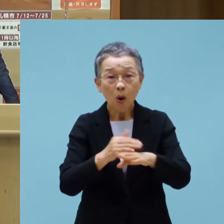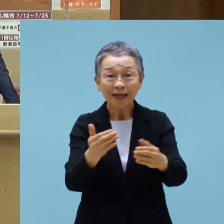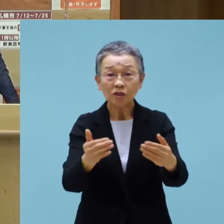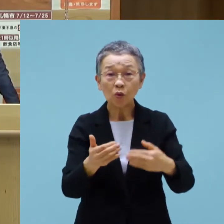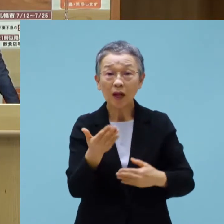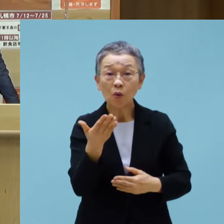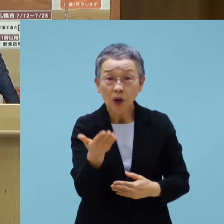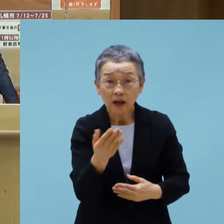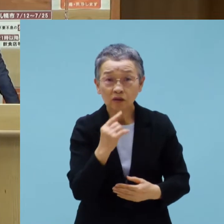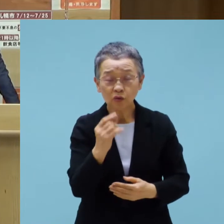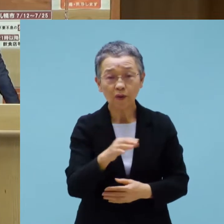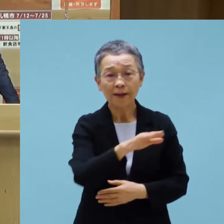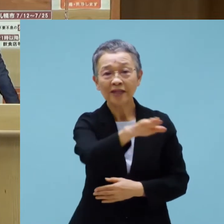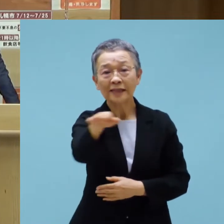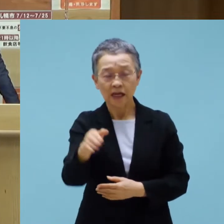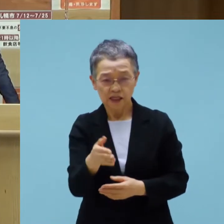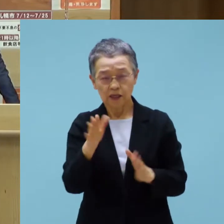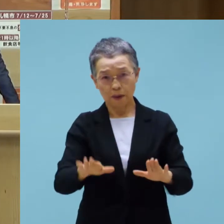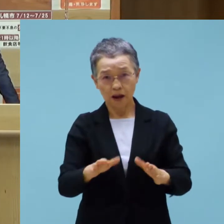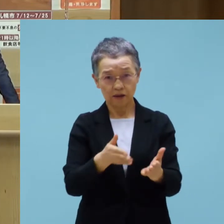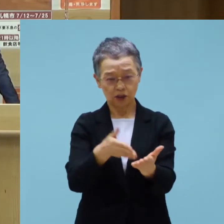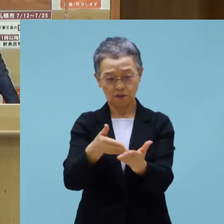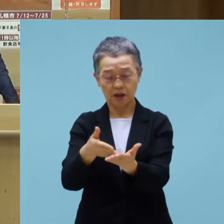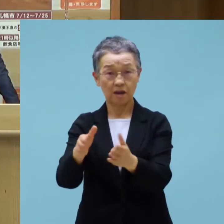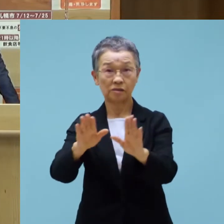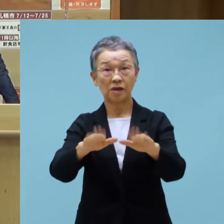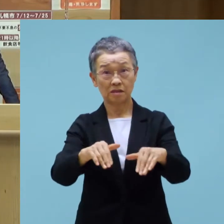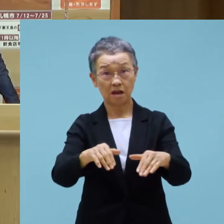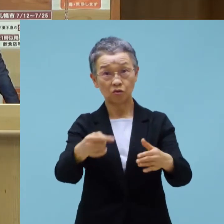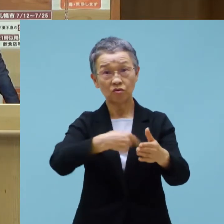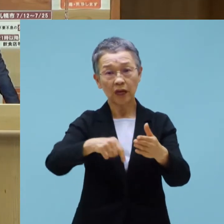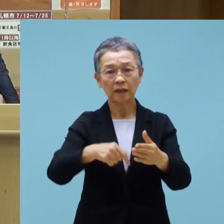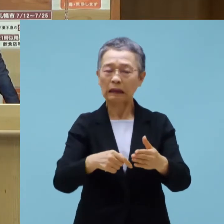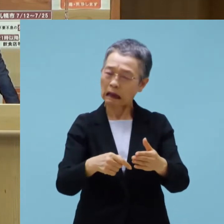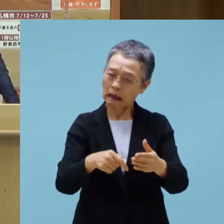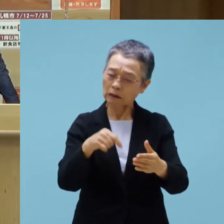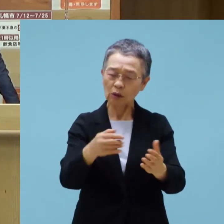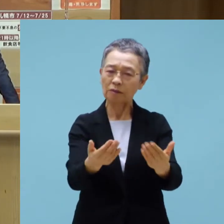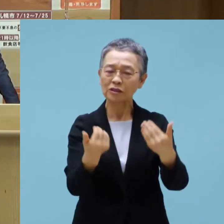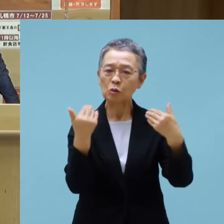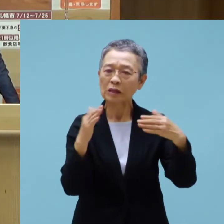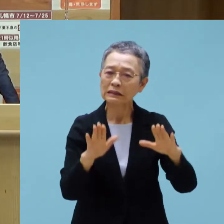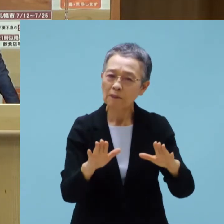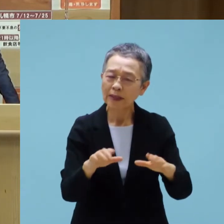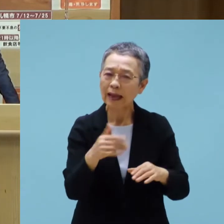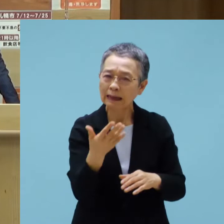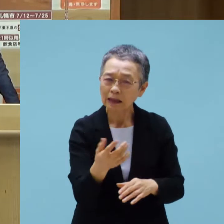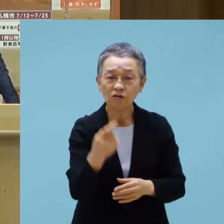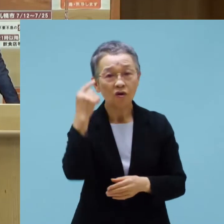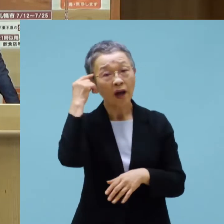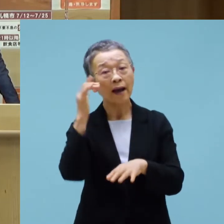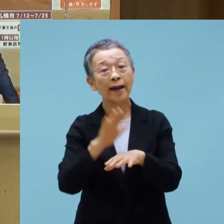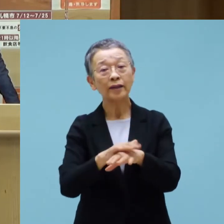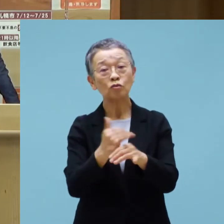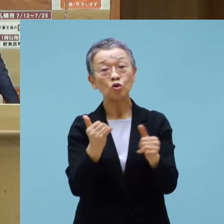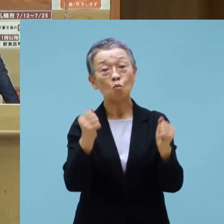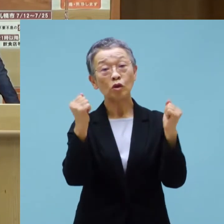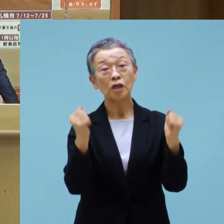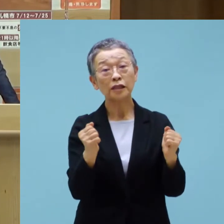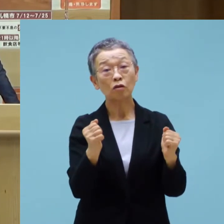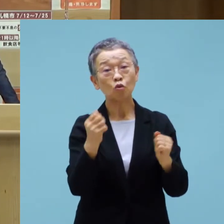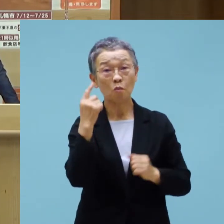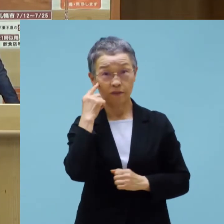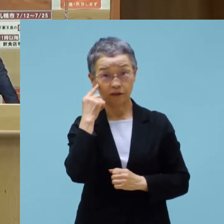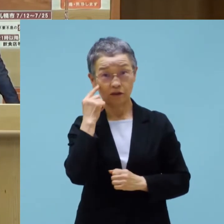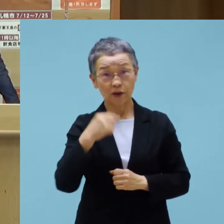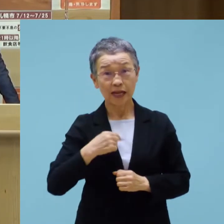に説明しました。まあ、この中でいやそれは必要ないんじゃないかってお考えの方もいらっしゃるかもしれませんが我々も専門家有識